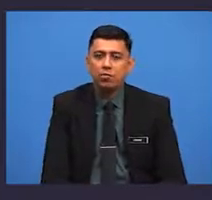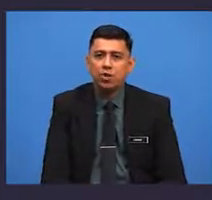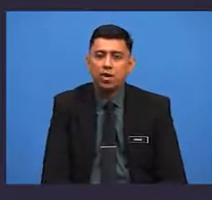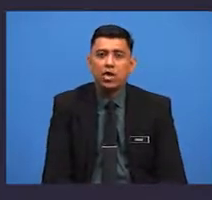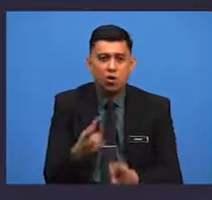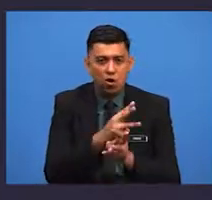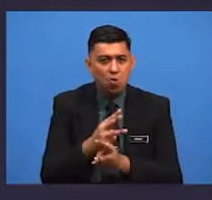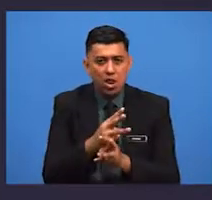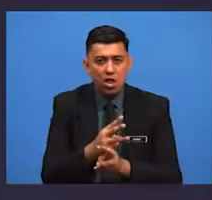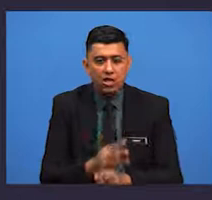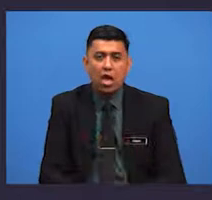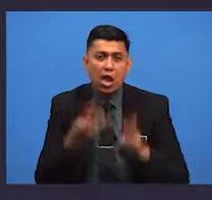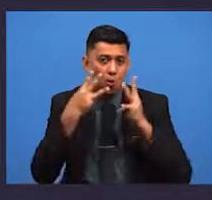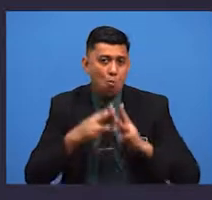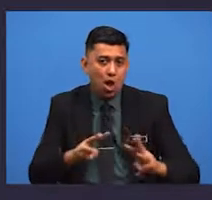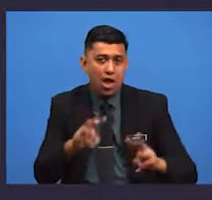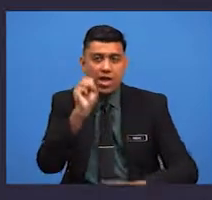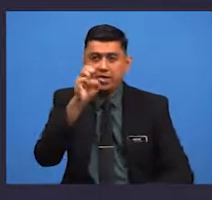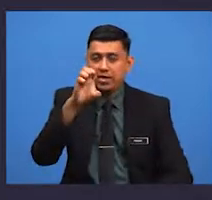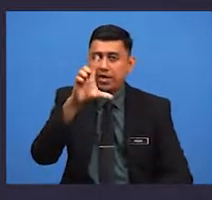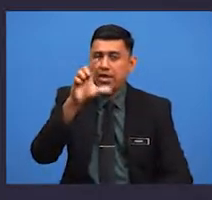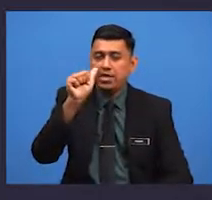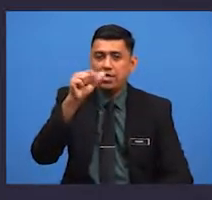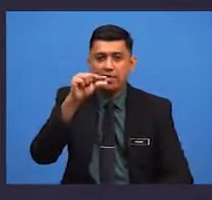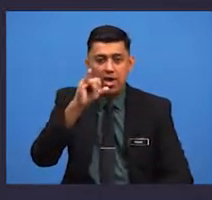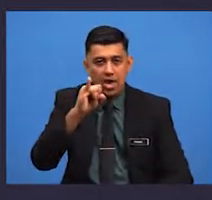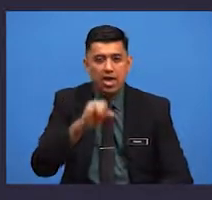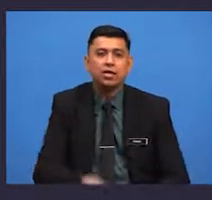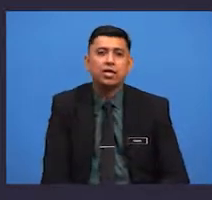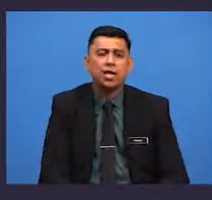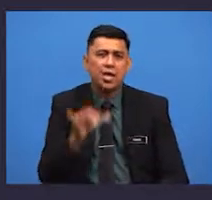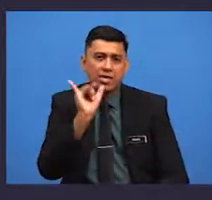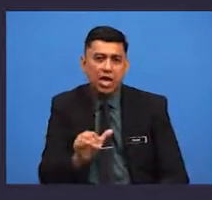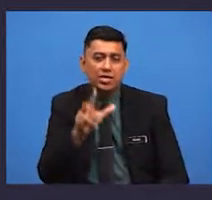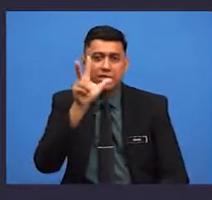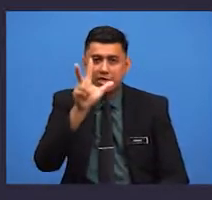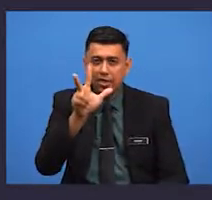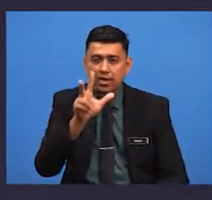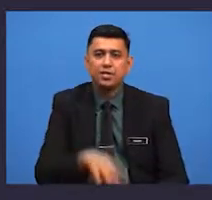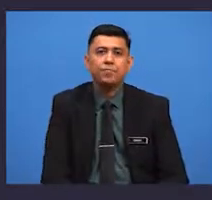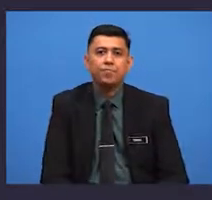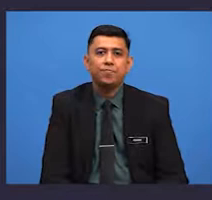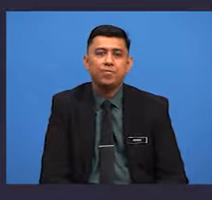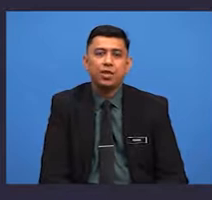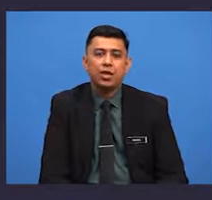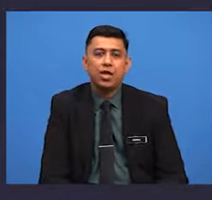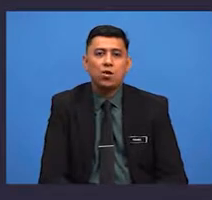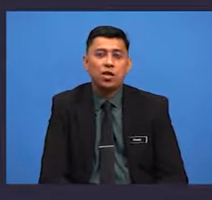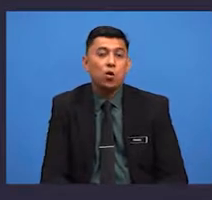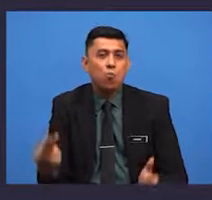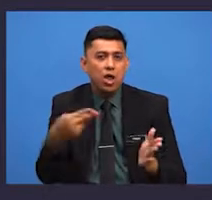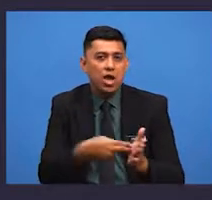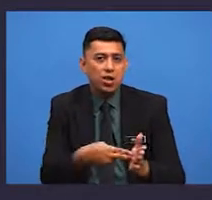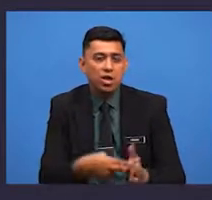struktur kawalan ulangan selagi atau while. Dan yang ketiga ialah struktur kawalan